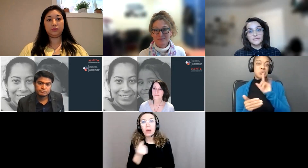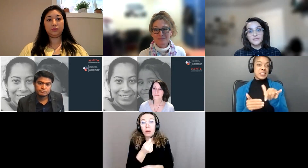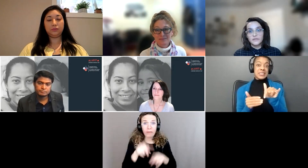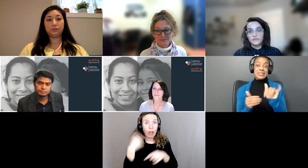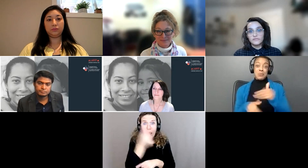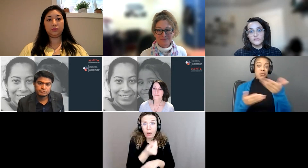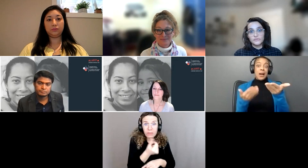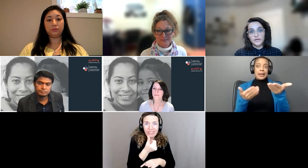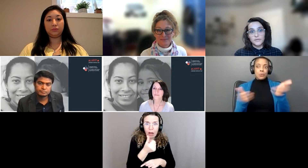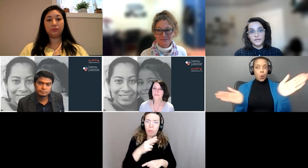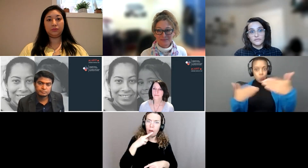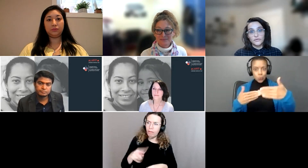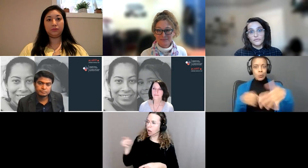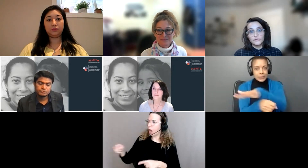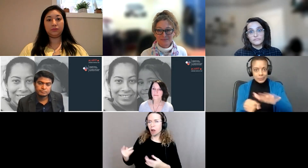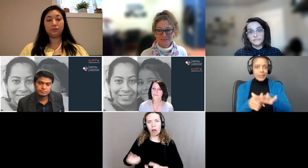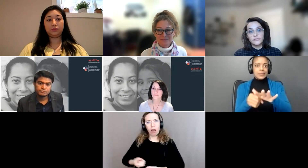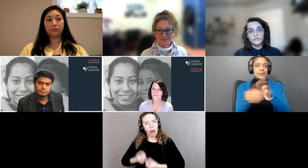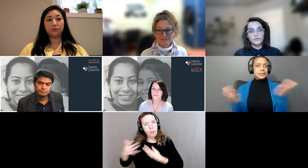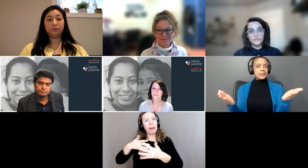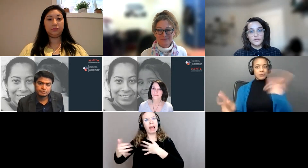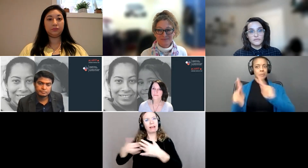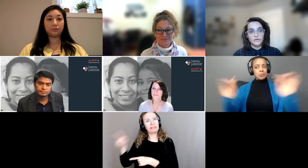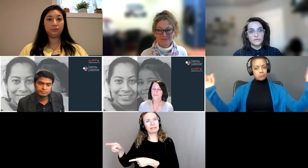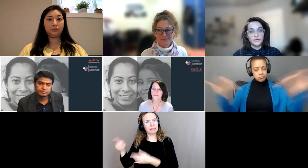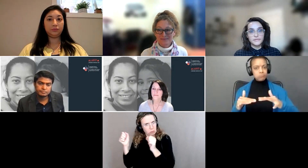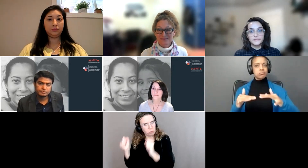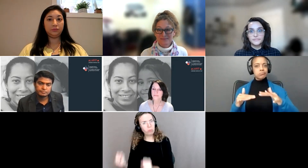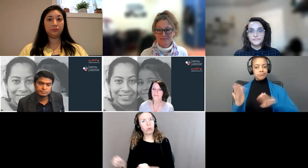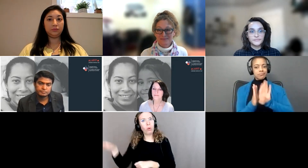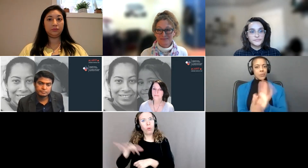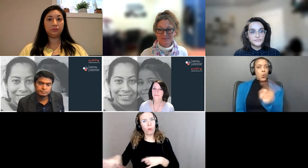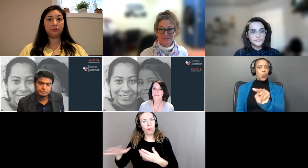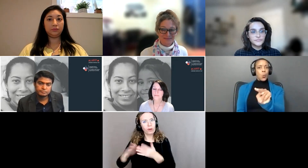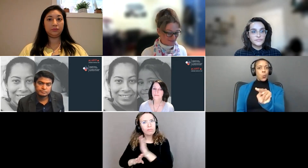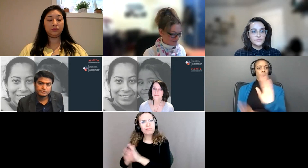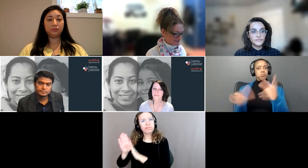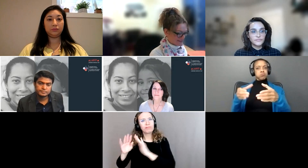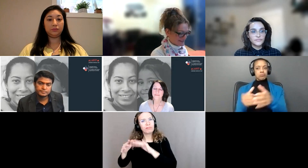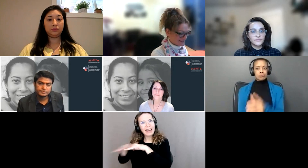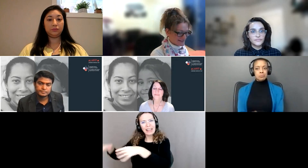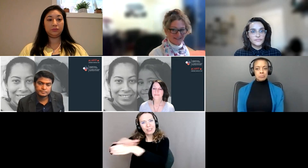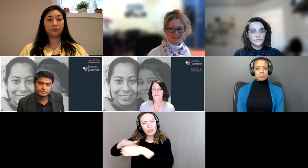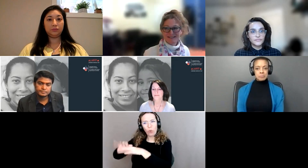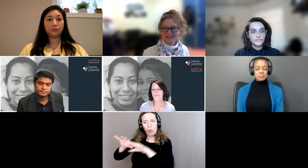donner un espace pour que les gens puissent croître dans leur propre réseau, leur propre